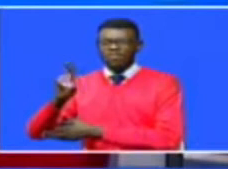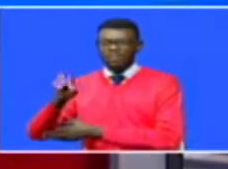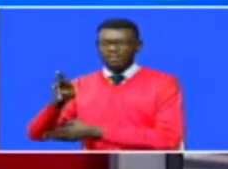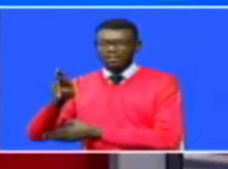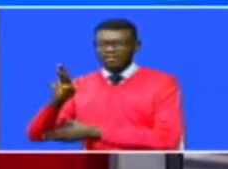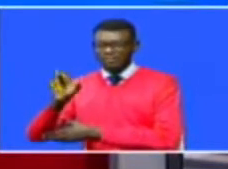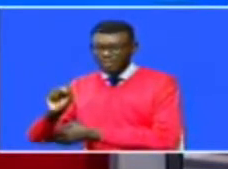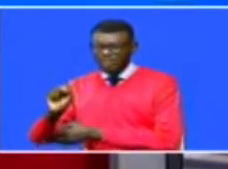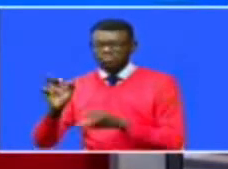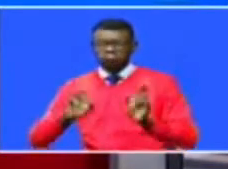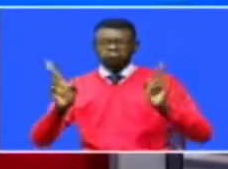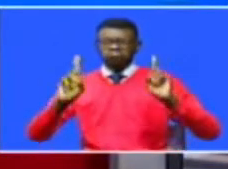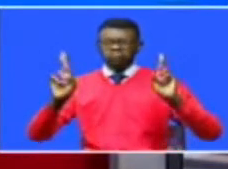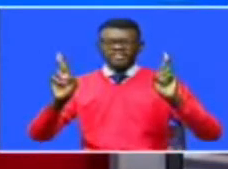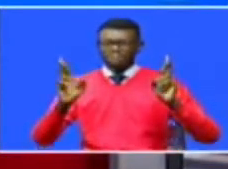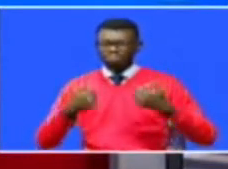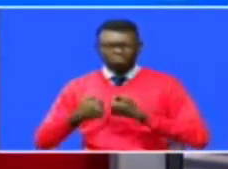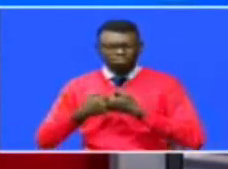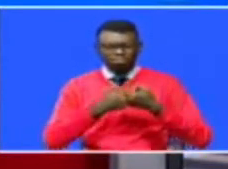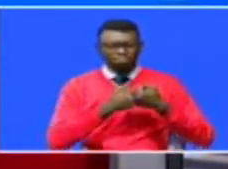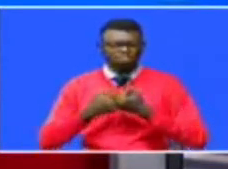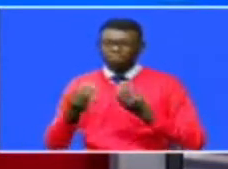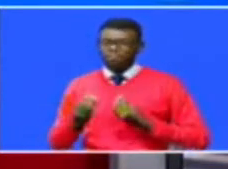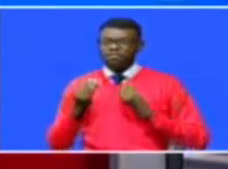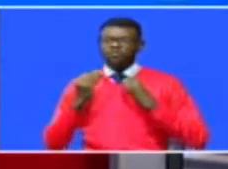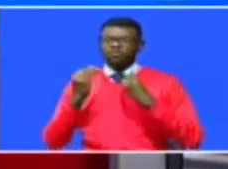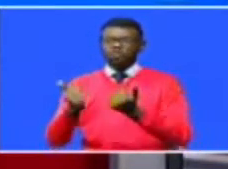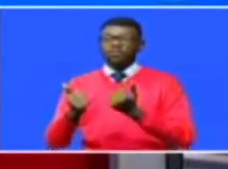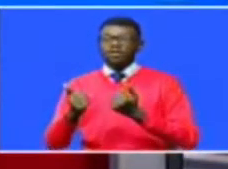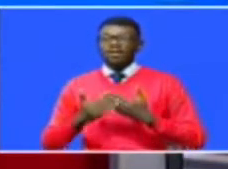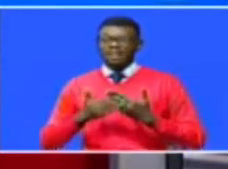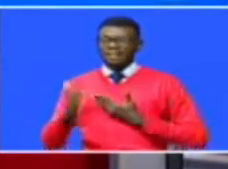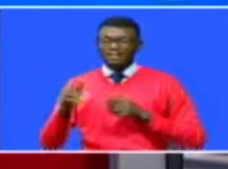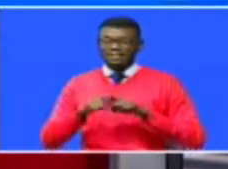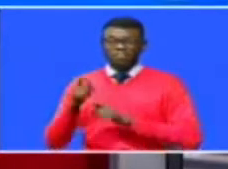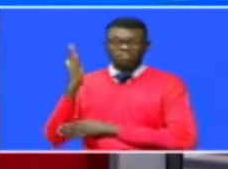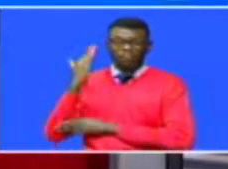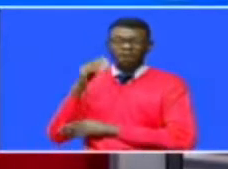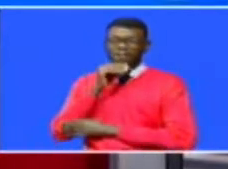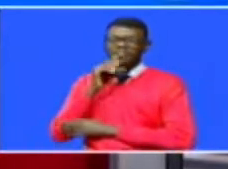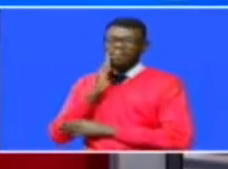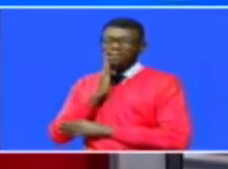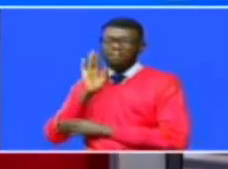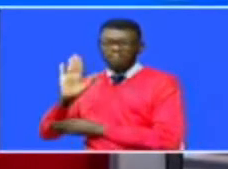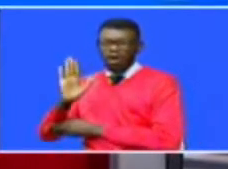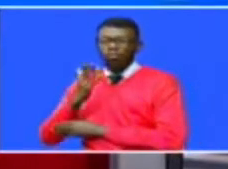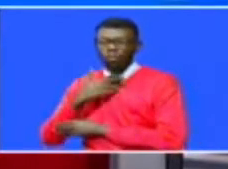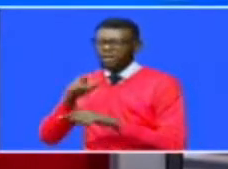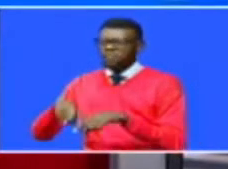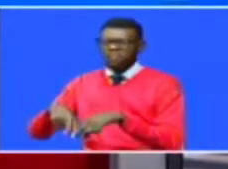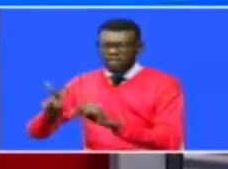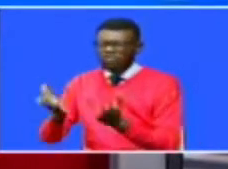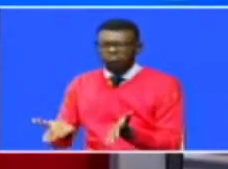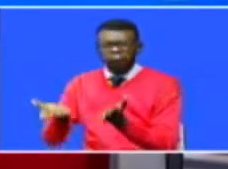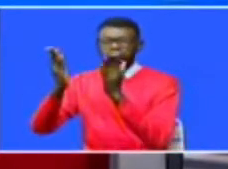tayari kukabiliana na kila aina ya changamoto mbele yake, ikiwemo kukataa ombi la wazazi wake la kumtaka anzishe familia